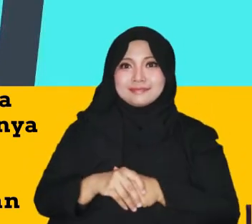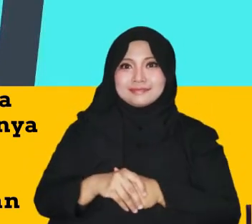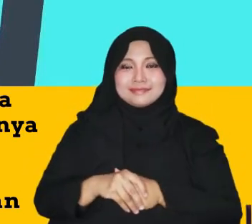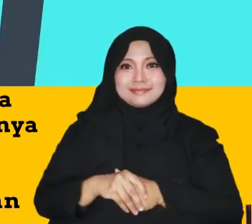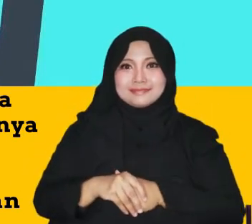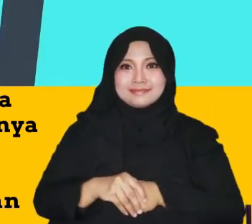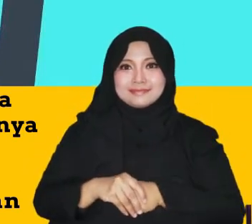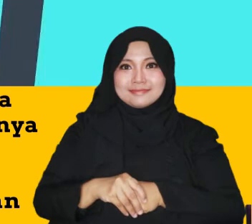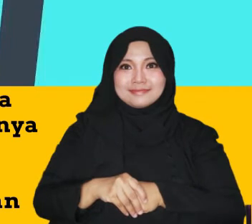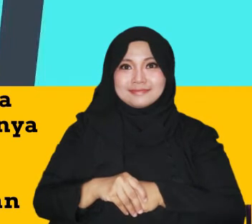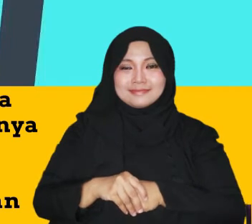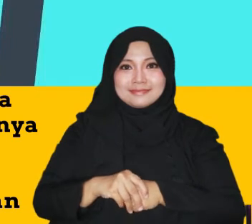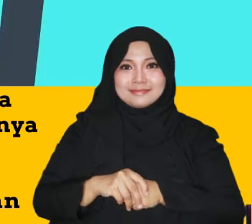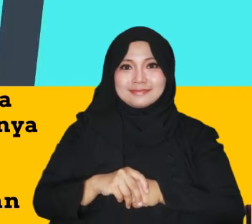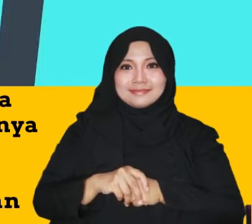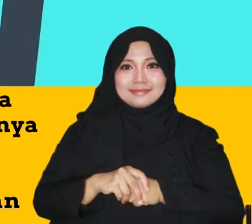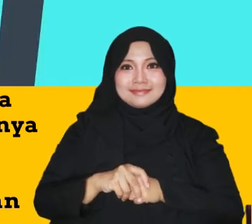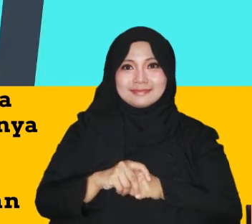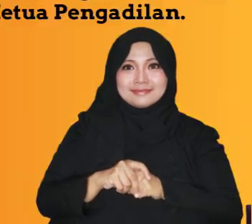disediakan.